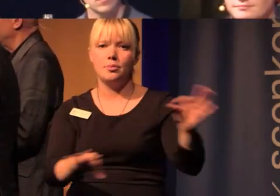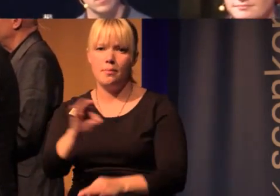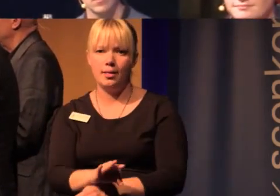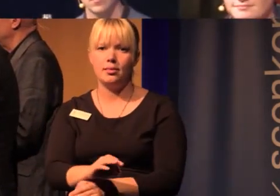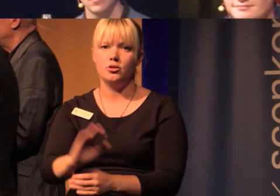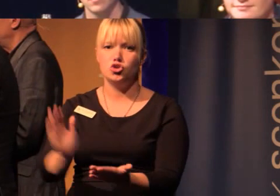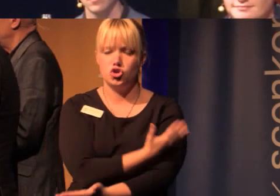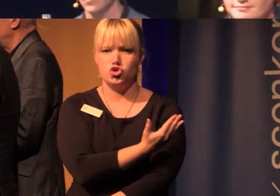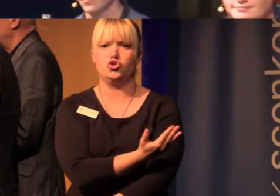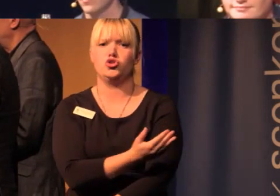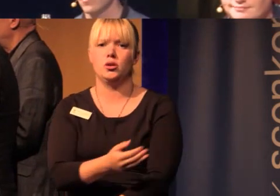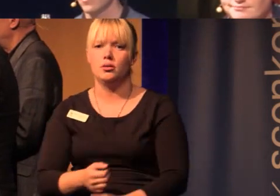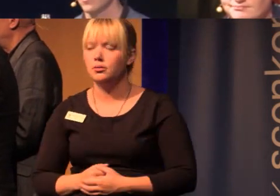Henrik.